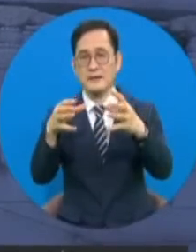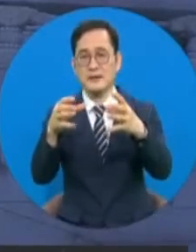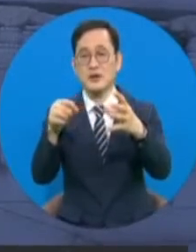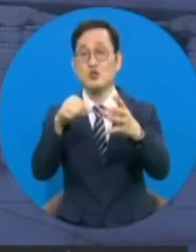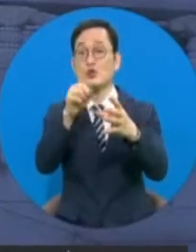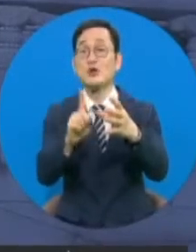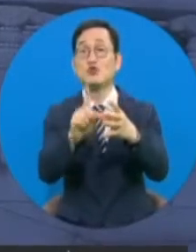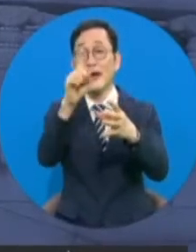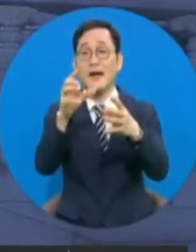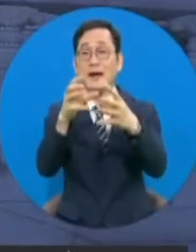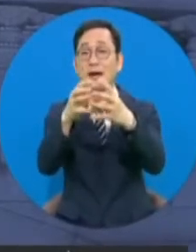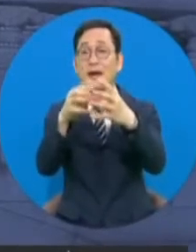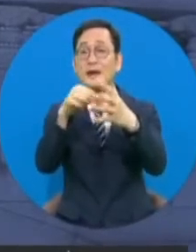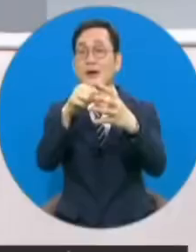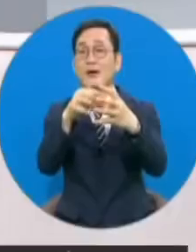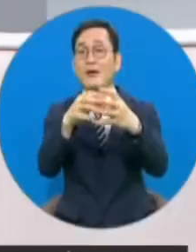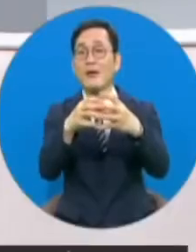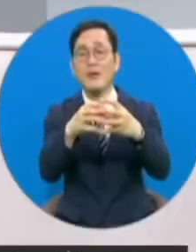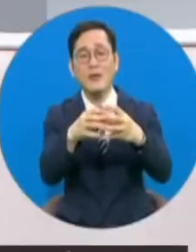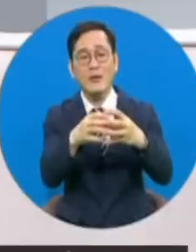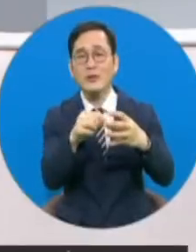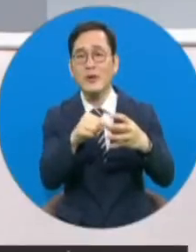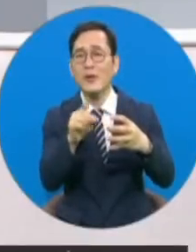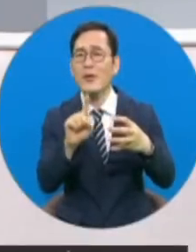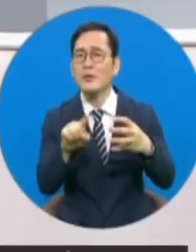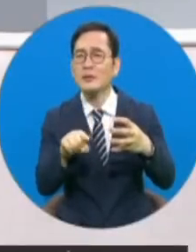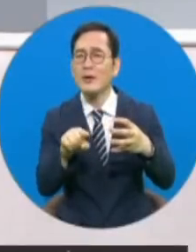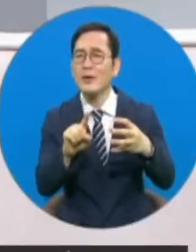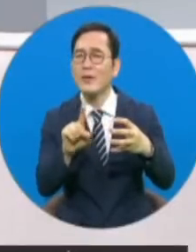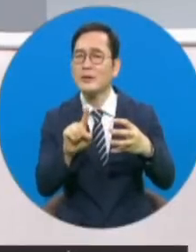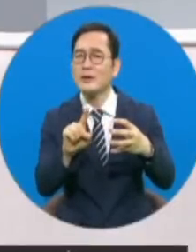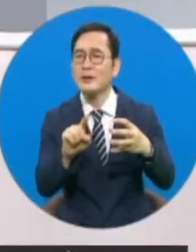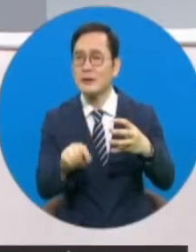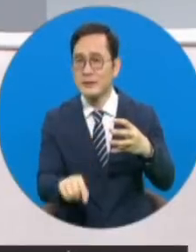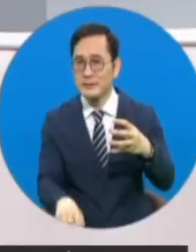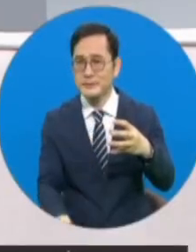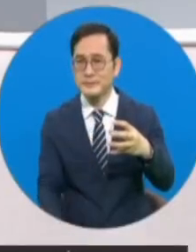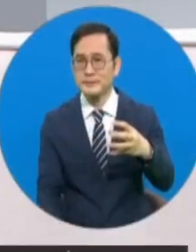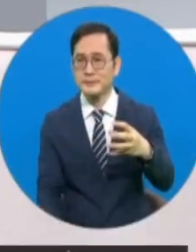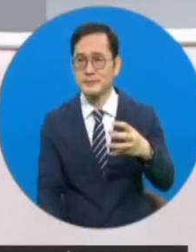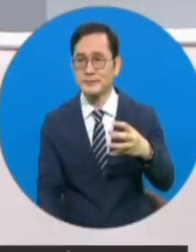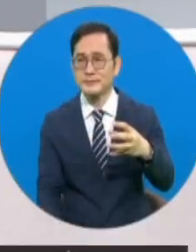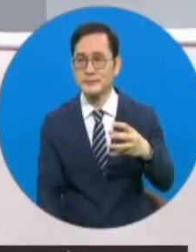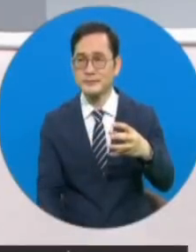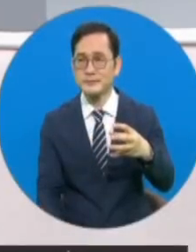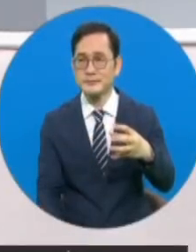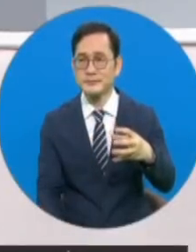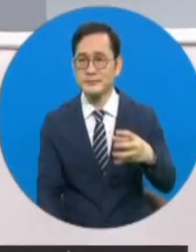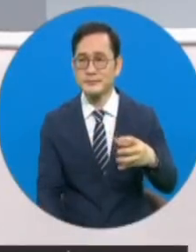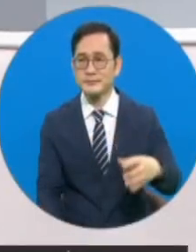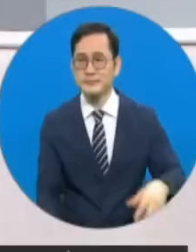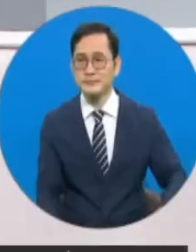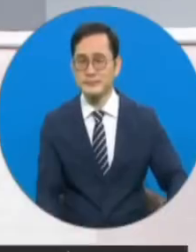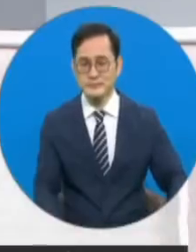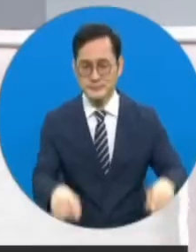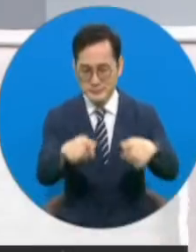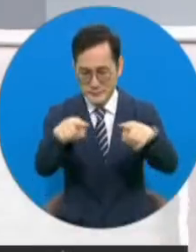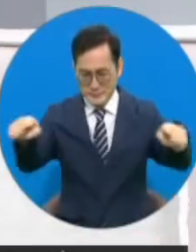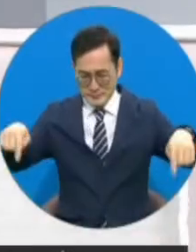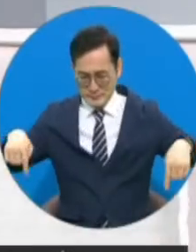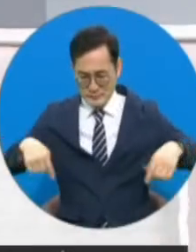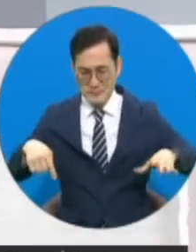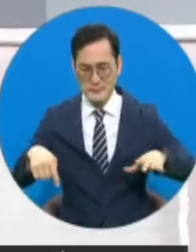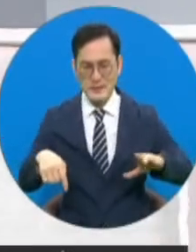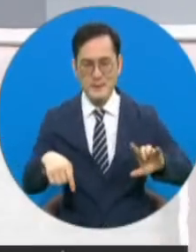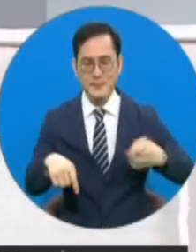걸까요 지금 떨어진 지역이 그 가로 세로를 따지면 약 100km 100km 100km 그 안에 어딘가에 있다고 하지